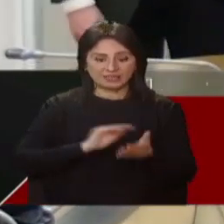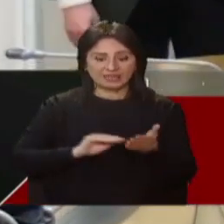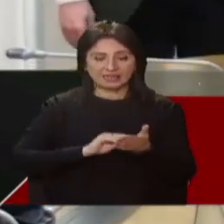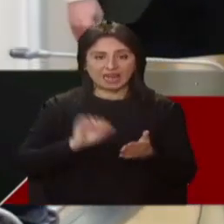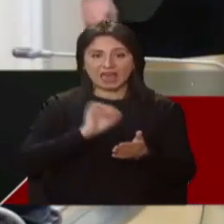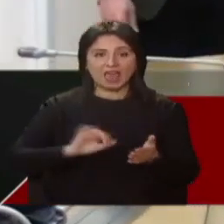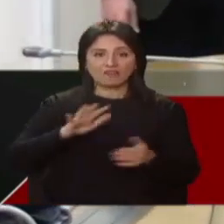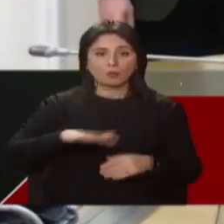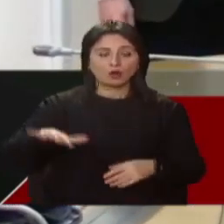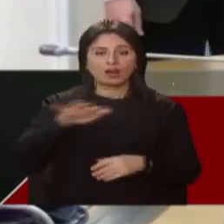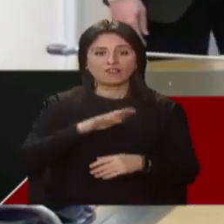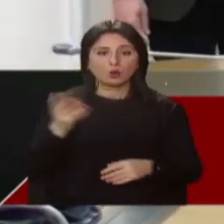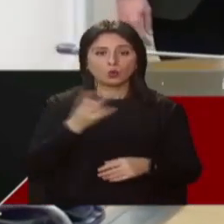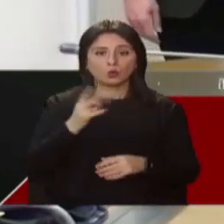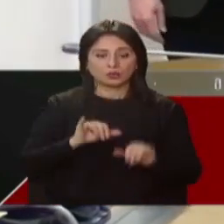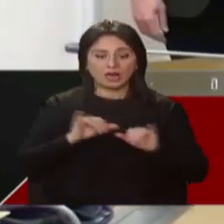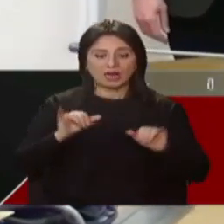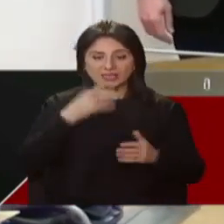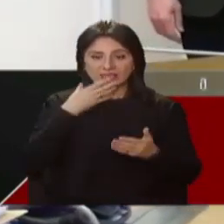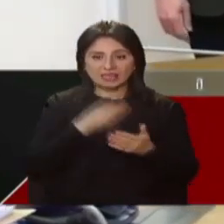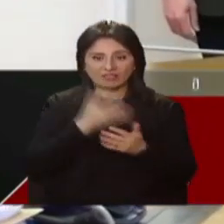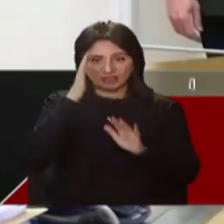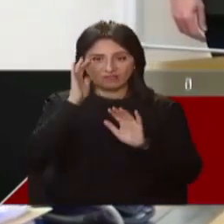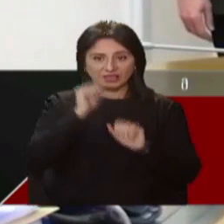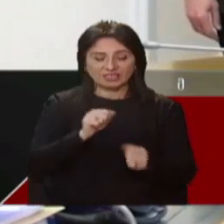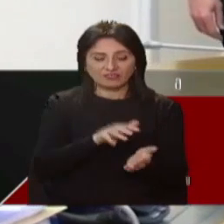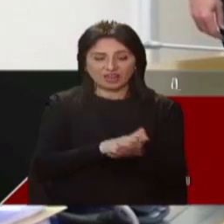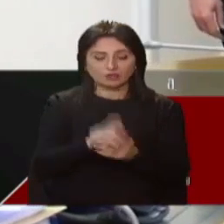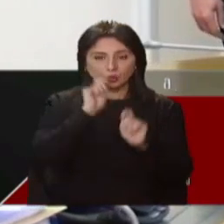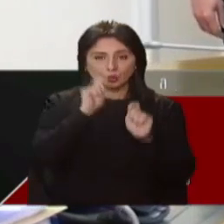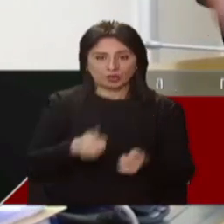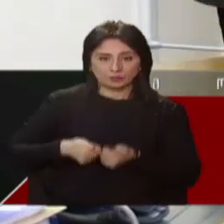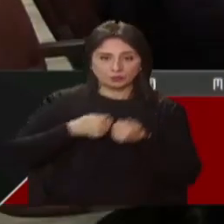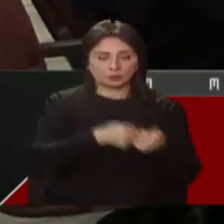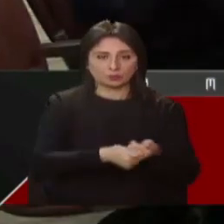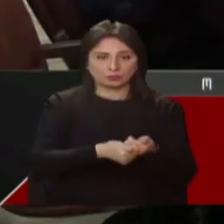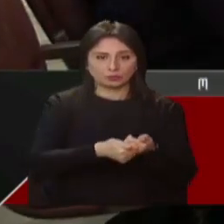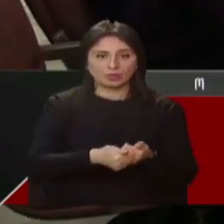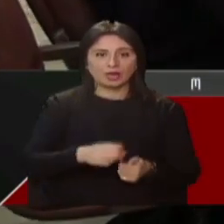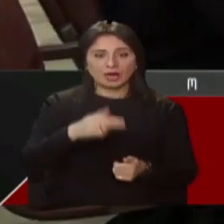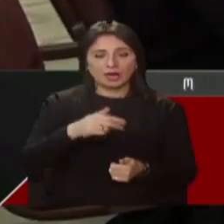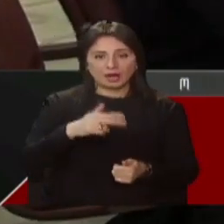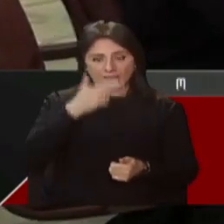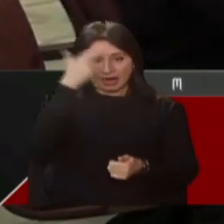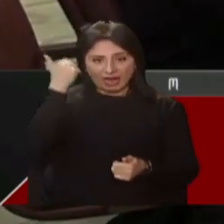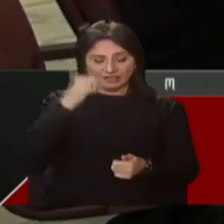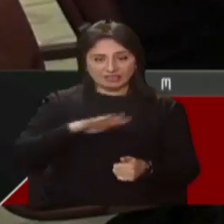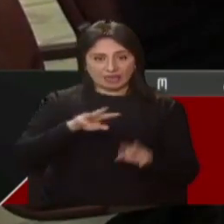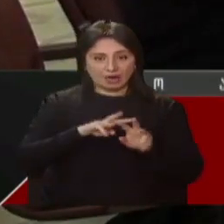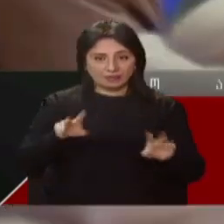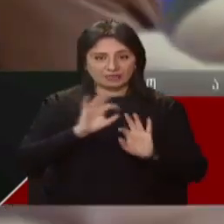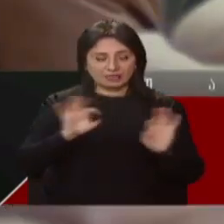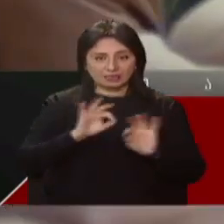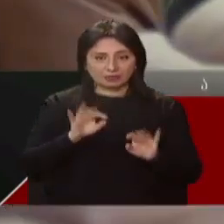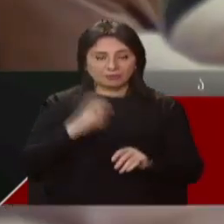რომ ევროპულმა ქვეყნებმა უნდა გაზარდონ თავიანთი თავდაცვითი ხარჯები უკრაინის დასახმარებლად. ლიტვის საგარეო საქმეთა მინისტრის ინფორმაციით